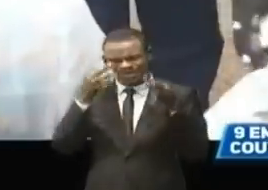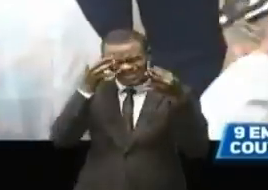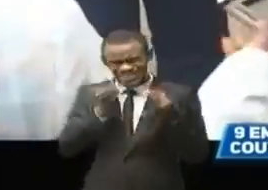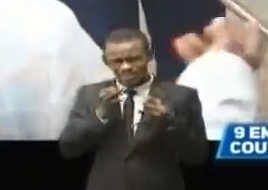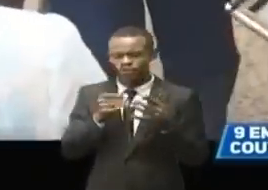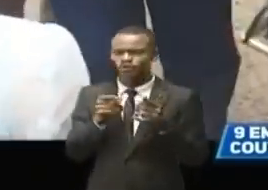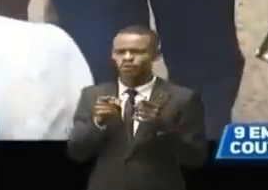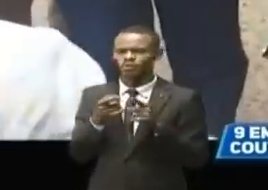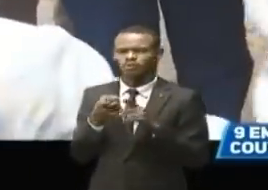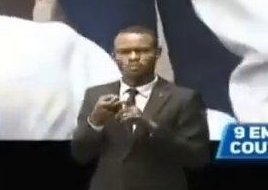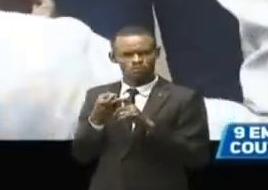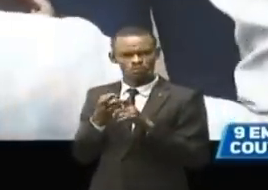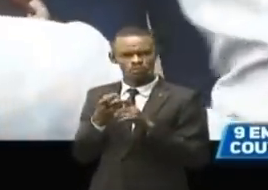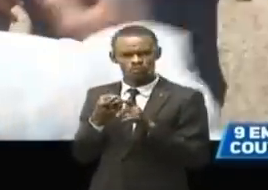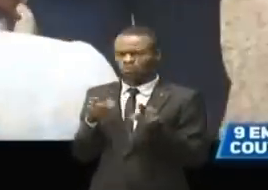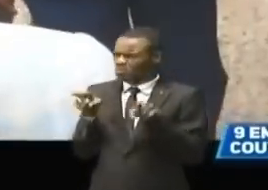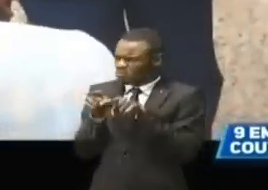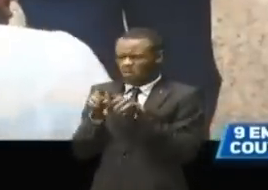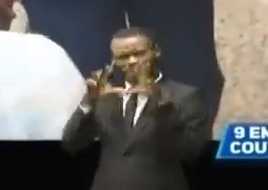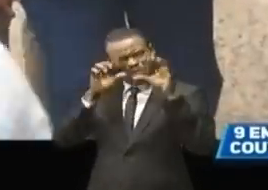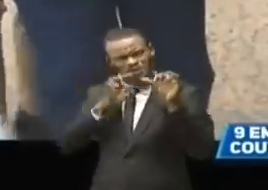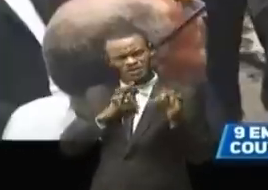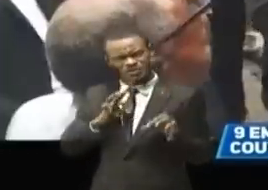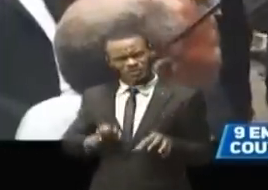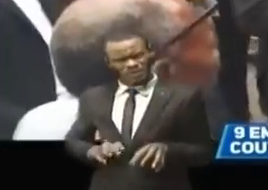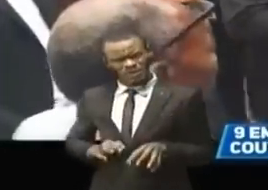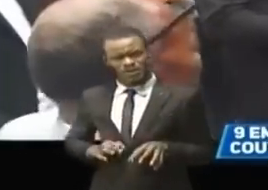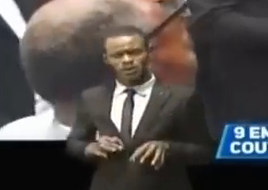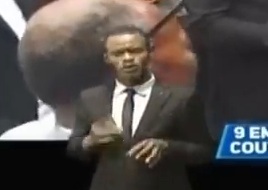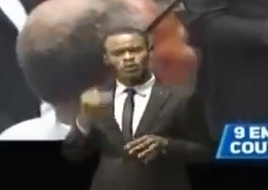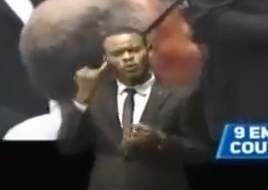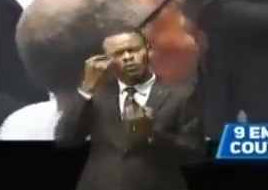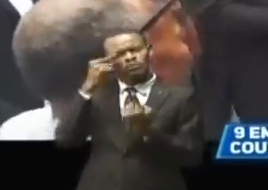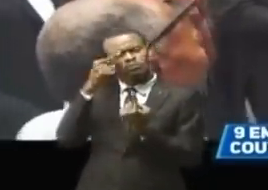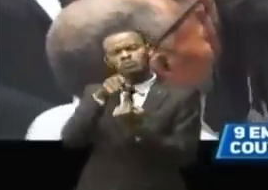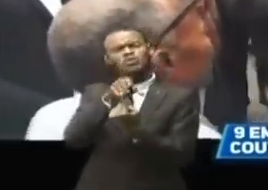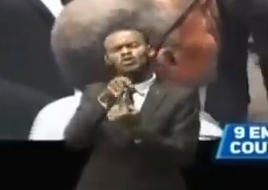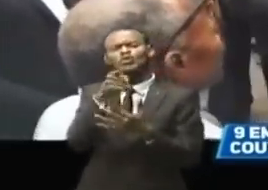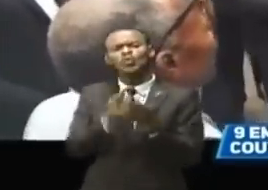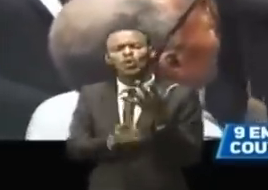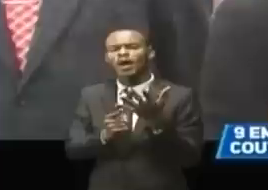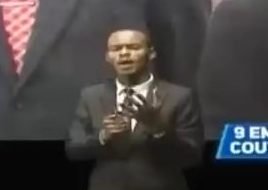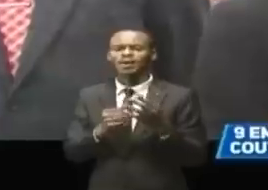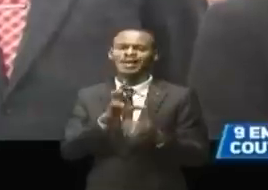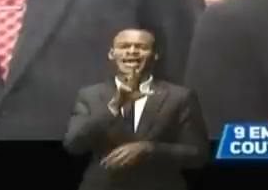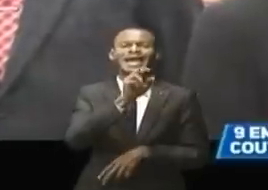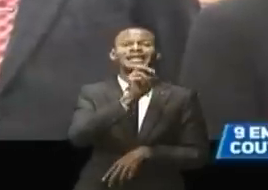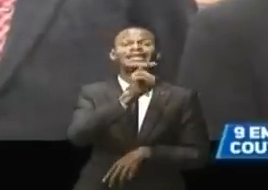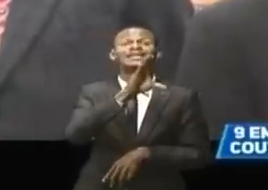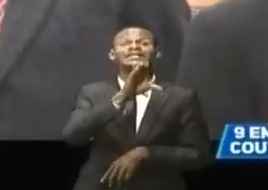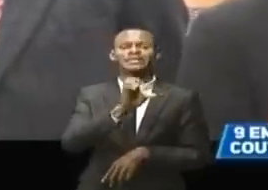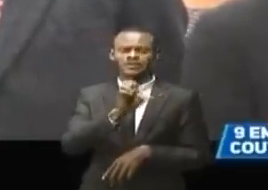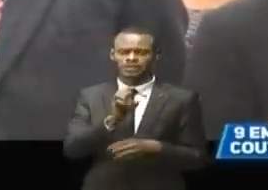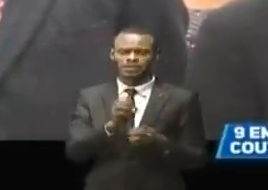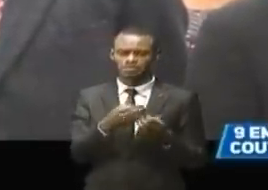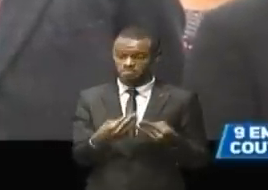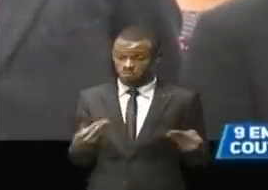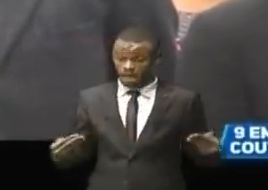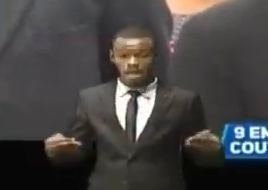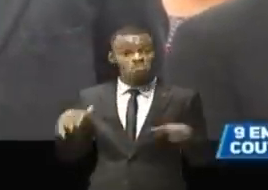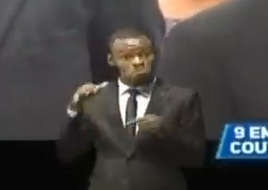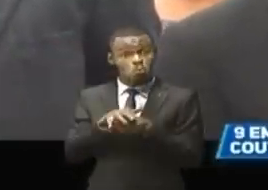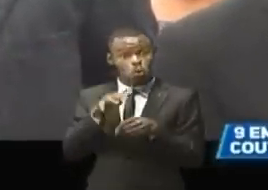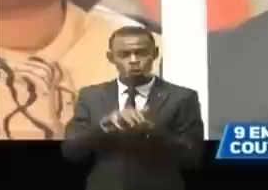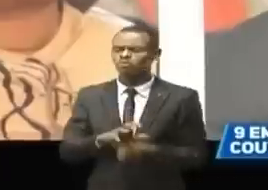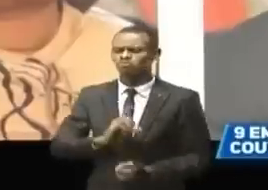télévision nationale de matériel. Ce n'était pas forcément lié à l'organisation des Jeux. Mais les Jeux est un prétexte qui nous permet de